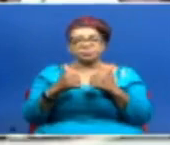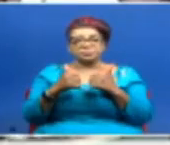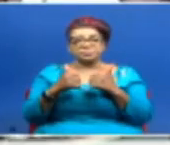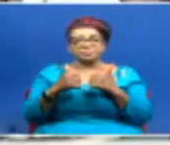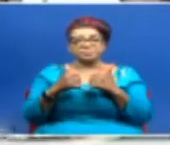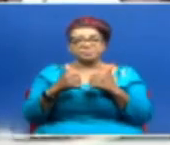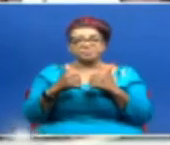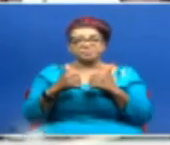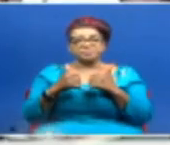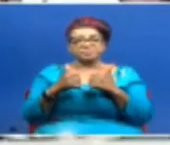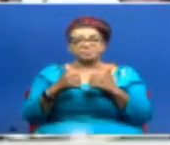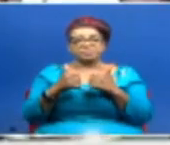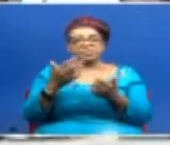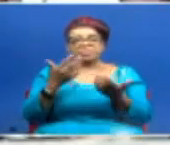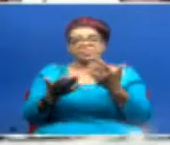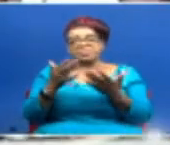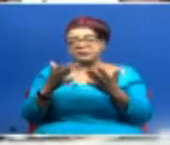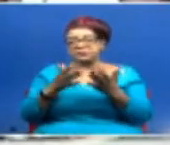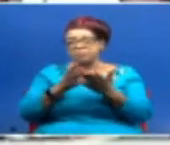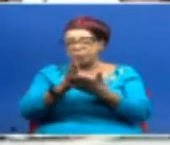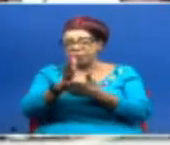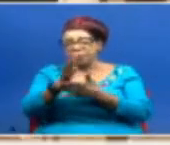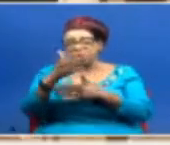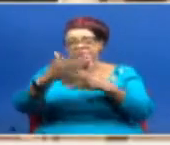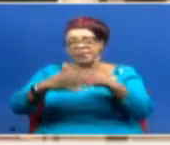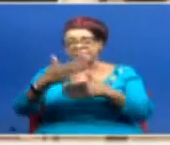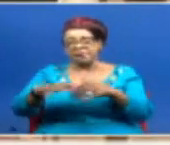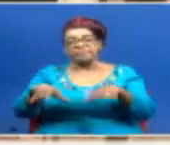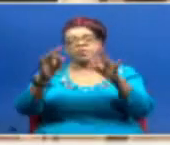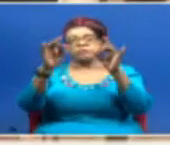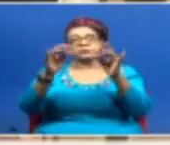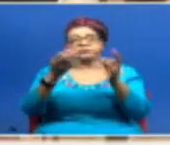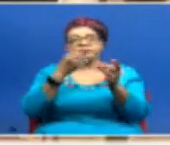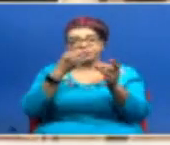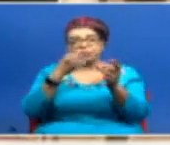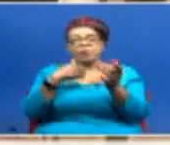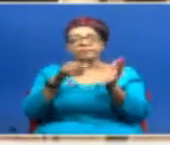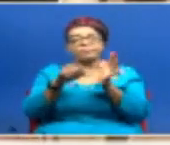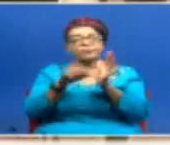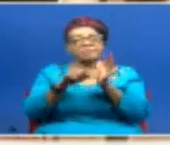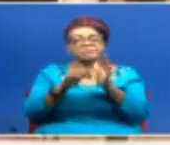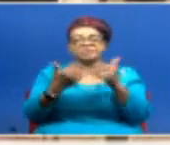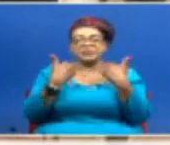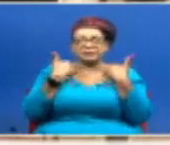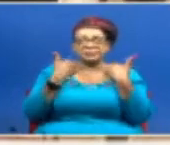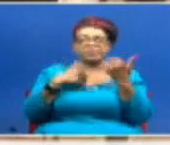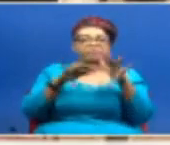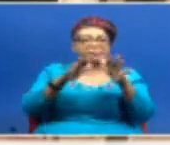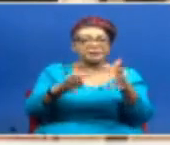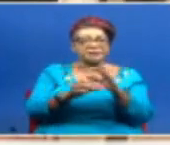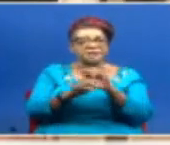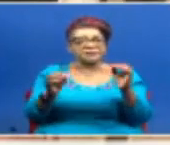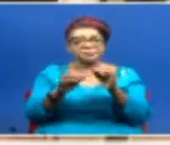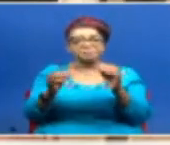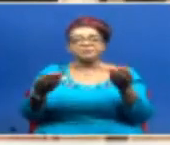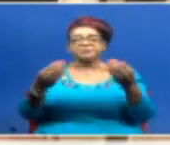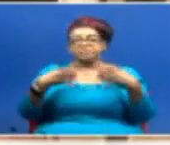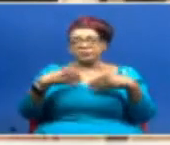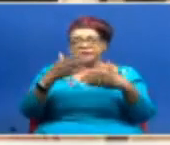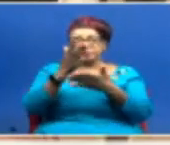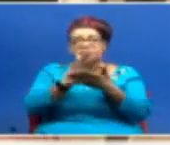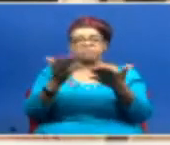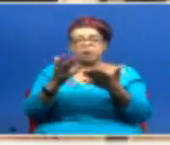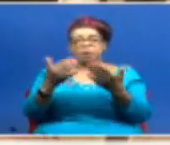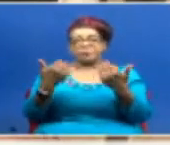Amepitia pengine amekuta jirani amepika chakula, wao wamekula. Tuko hata na shinda pa kulala, hatuna vitanda, tunapewa mahali pa kulala huko chini tu, tunalala